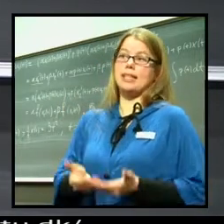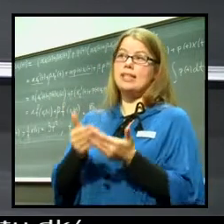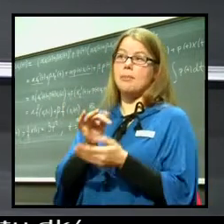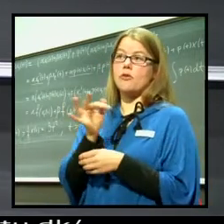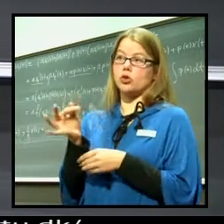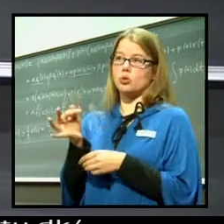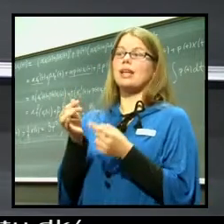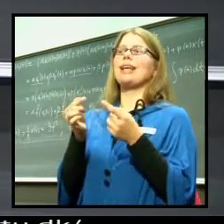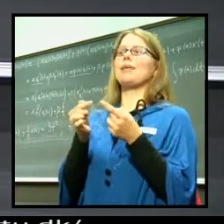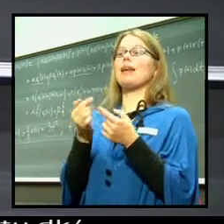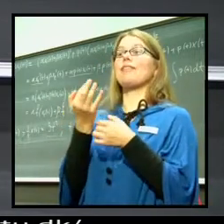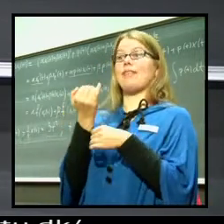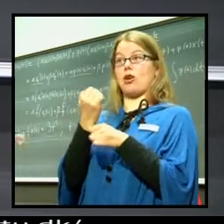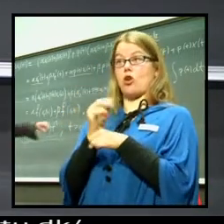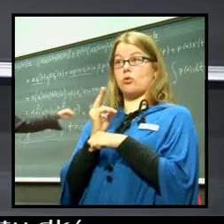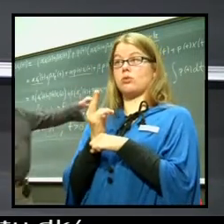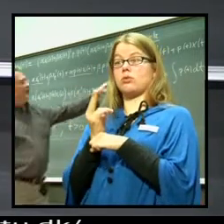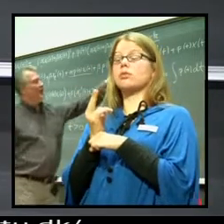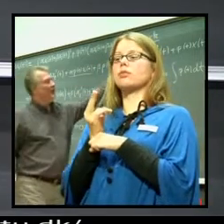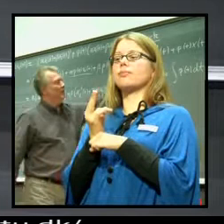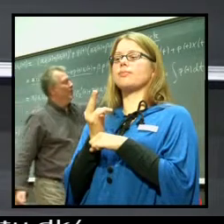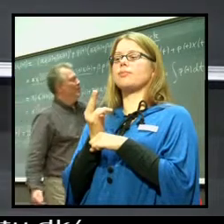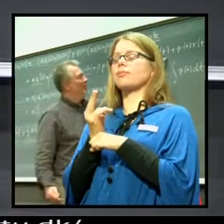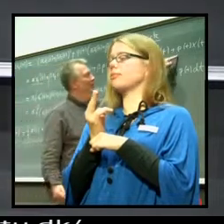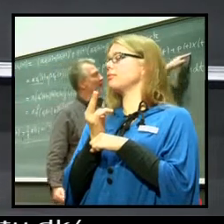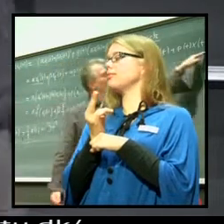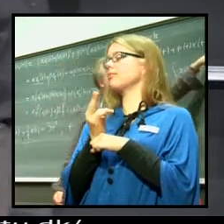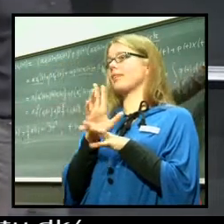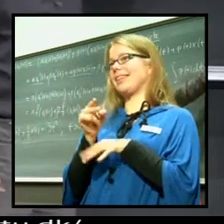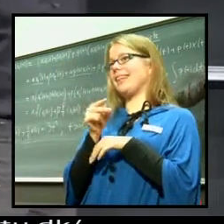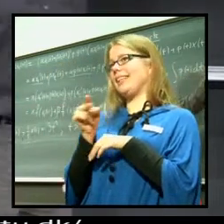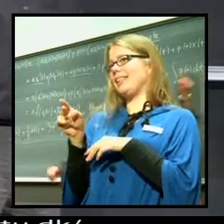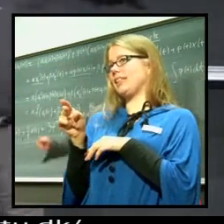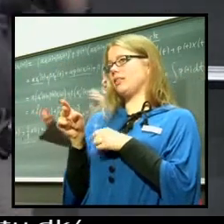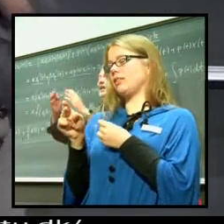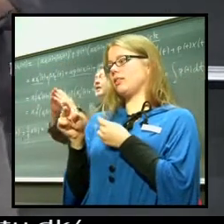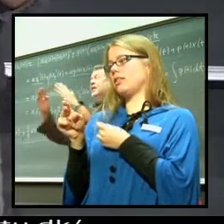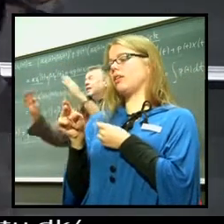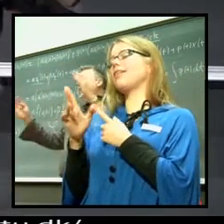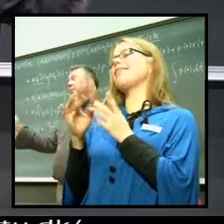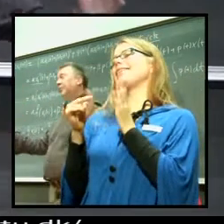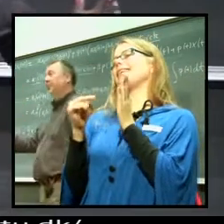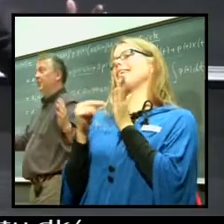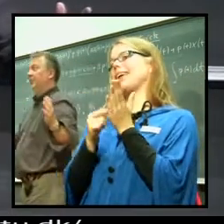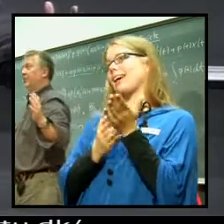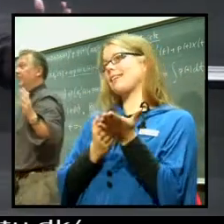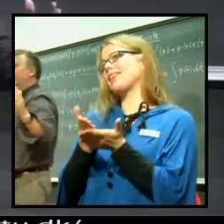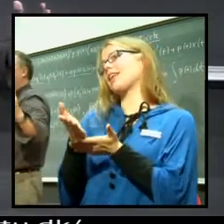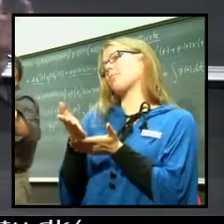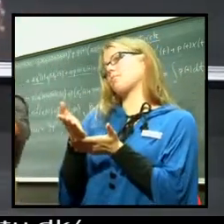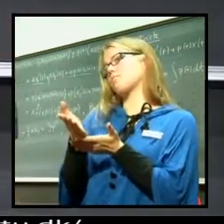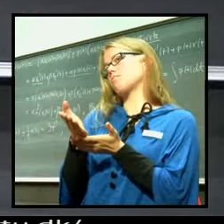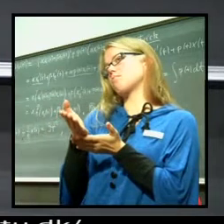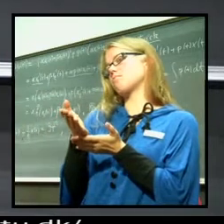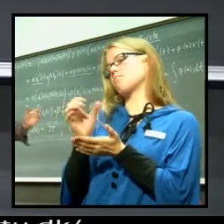Men det, jeg gør nu, det er, at jeg tager simpelthen min ligning her, og så ganger jeg den igennem